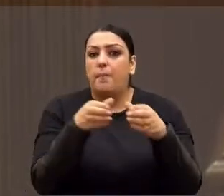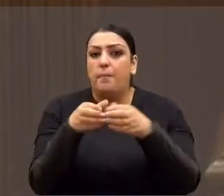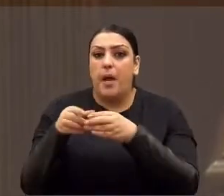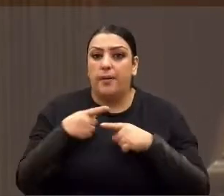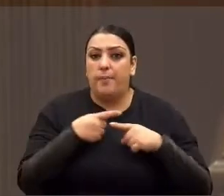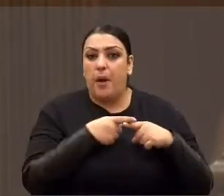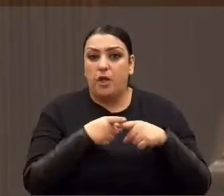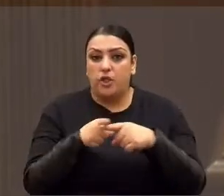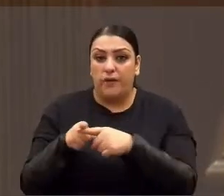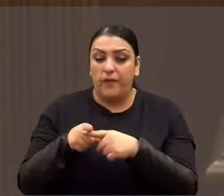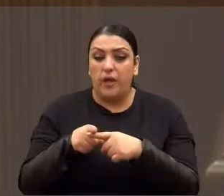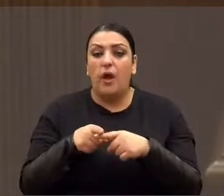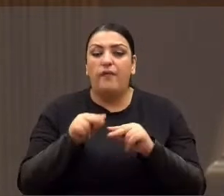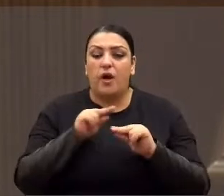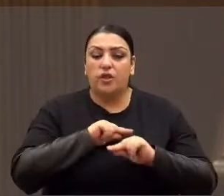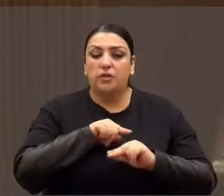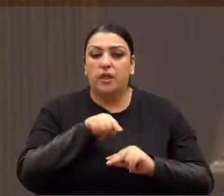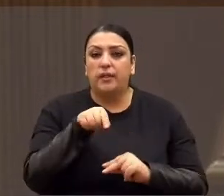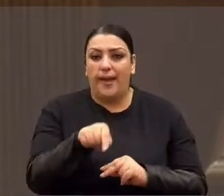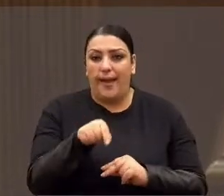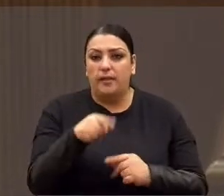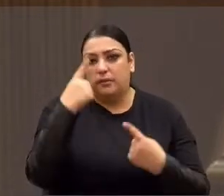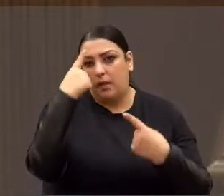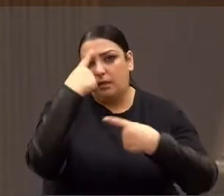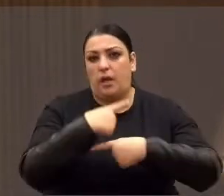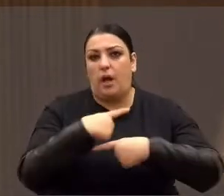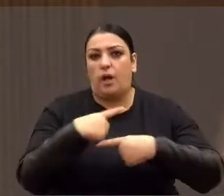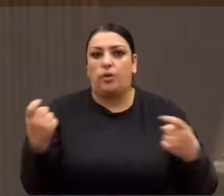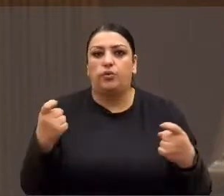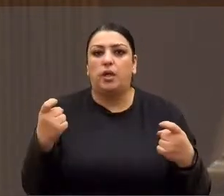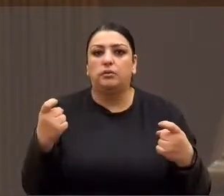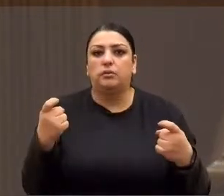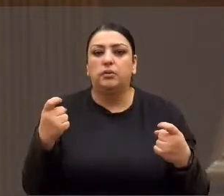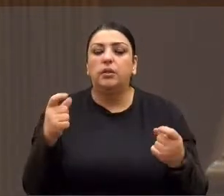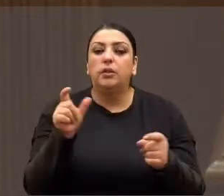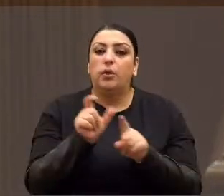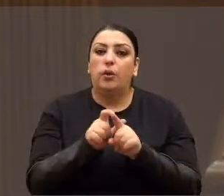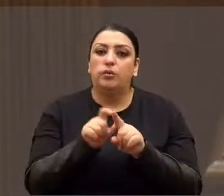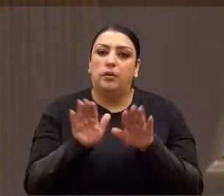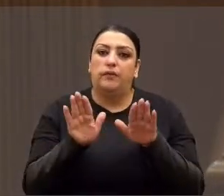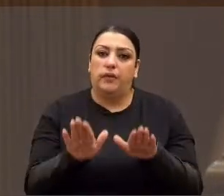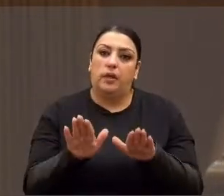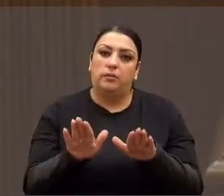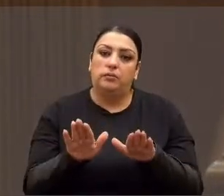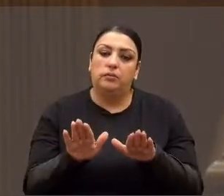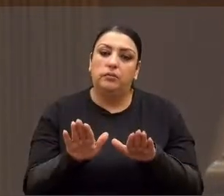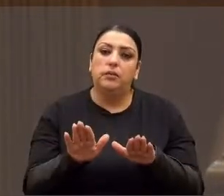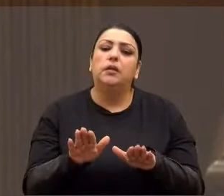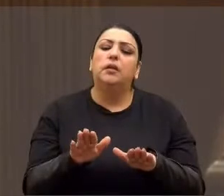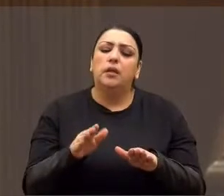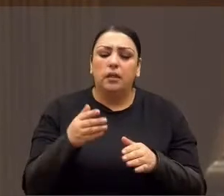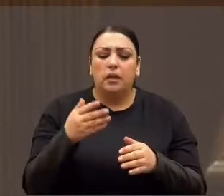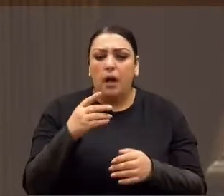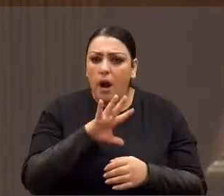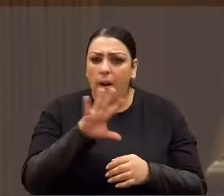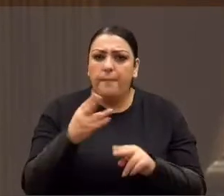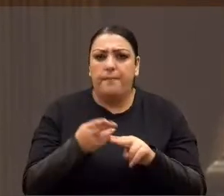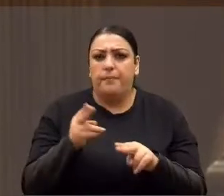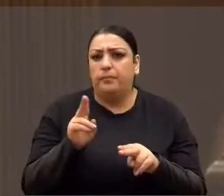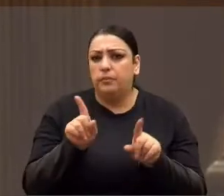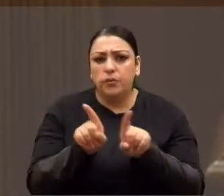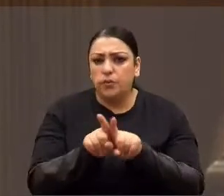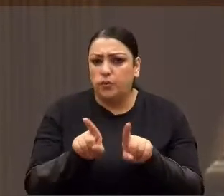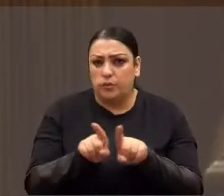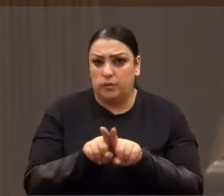և աշխատում ենք այս հայտարարության տեքստի վրա։ Այնուամենայնիվ, համենայն դեպս, ես այս